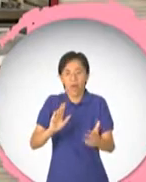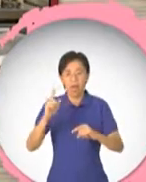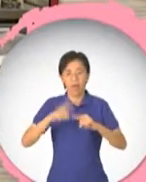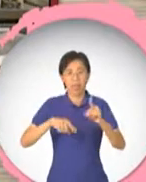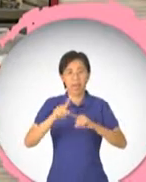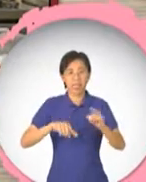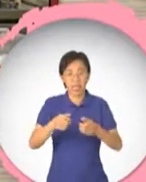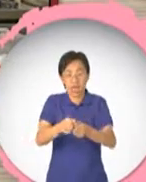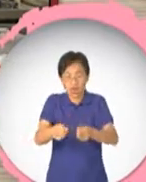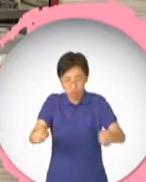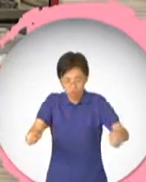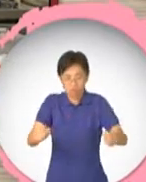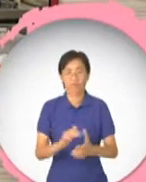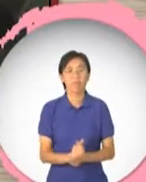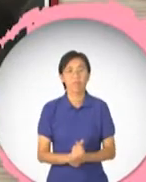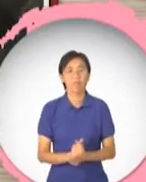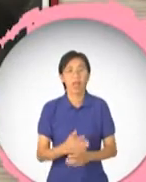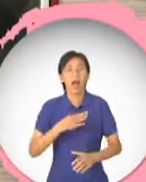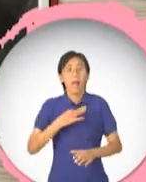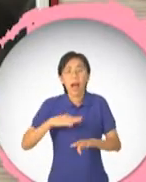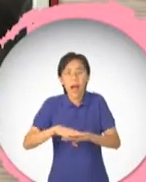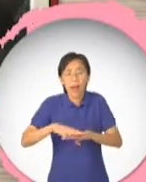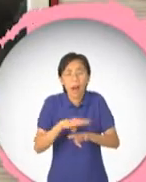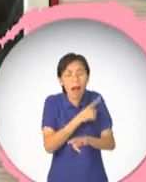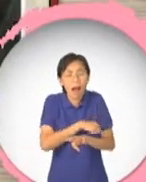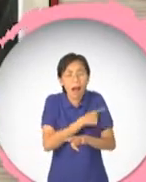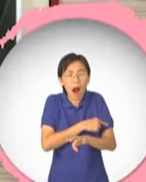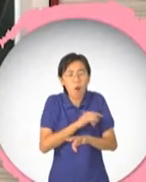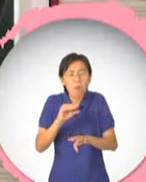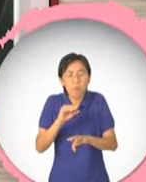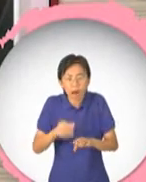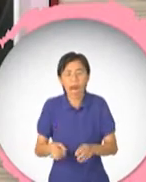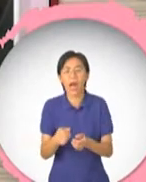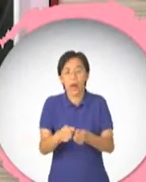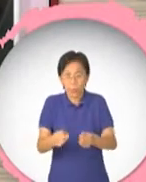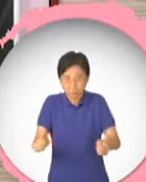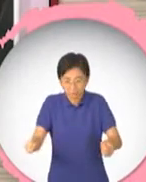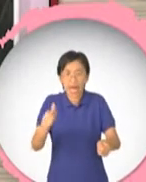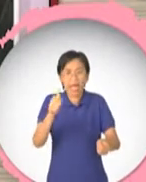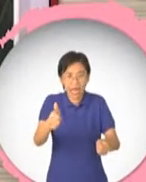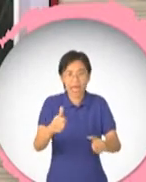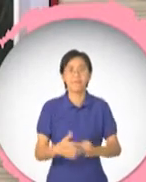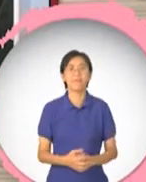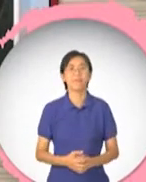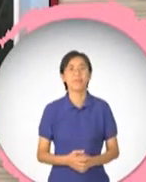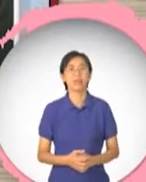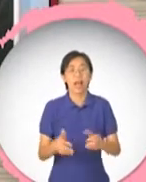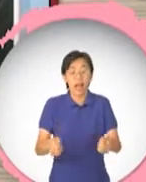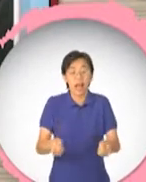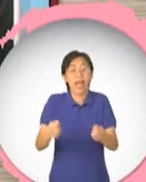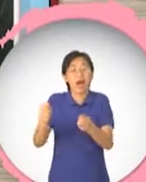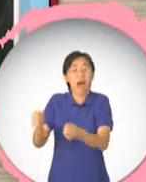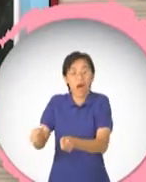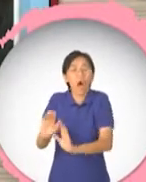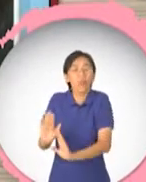หรือเราจะใช้เป็นผ้าขาวบางชุบน้ำบิดหมายคลุมก็ได้นะคะเป็นการเพิ่มความชื้นนะคะ งั้นเดี๋ยวเรานำเนื้อแป้งโดของเรานี่ไปหมัก